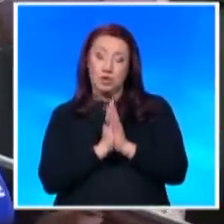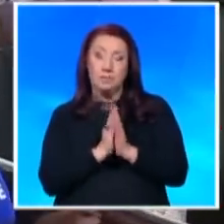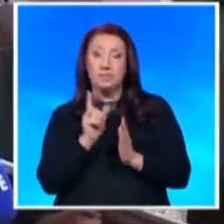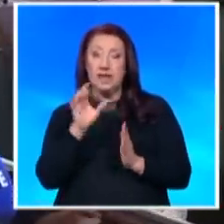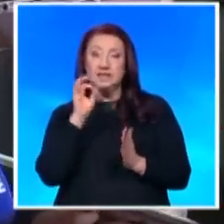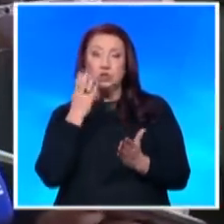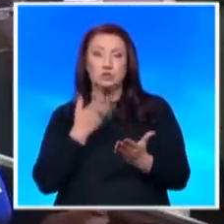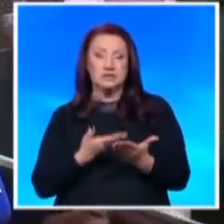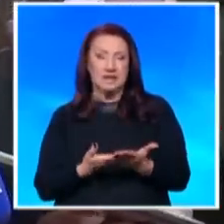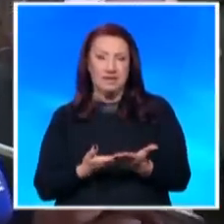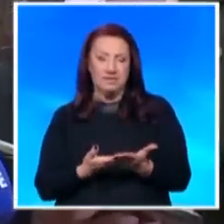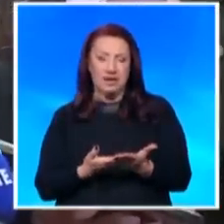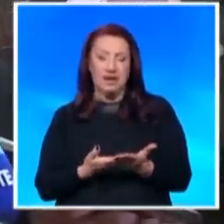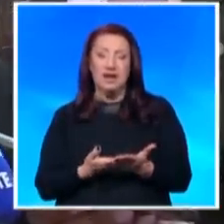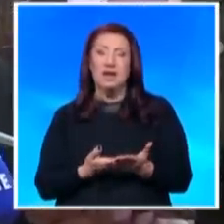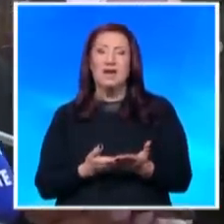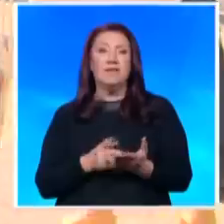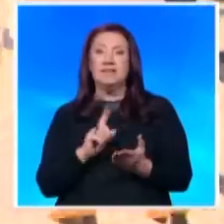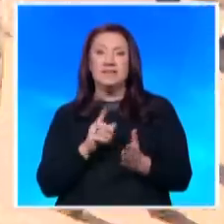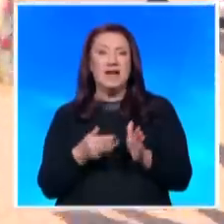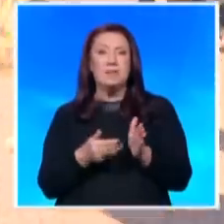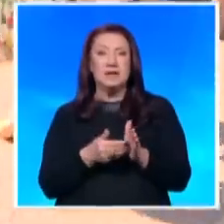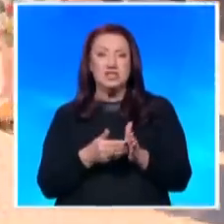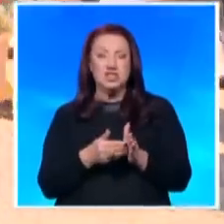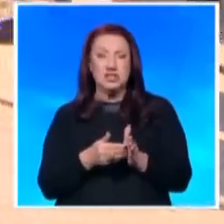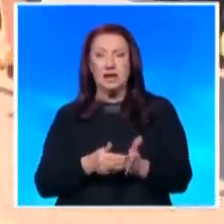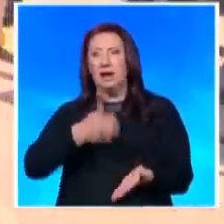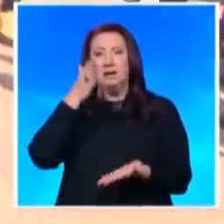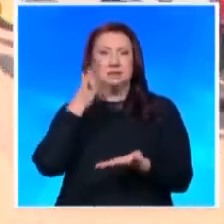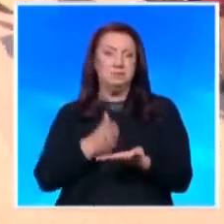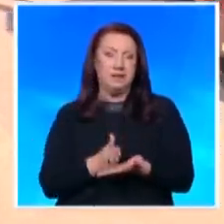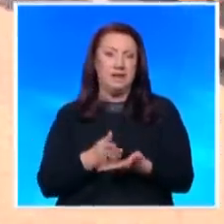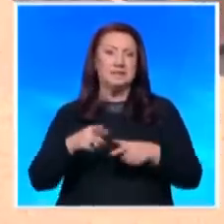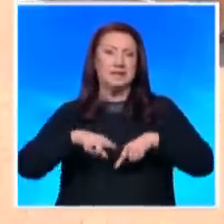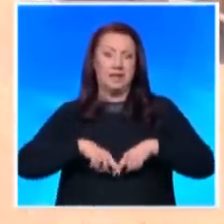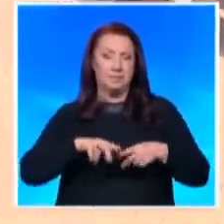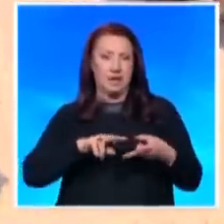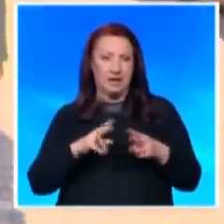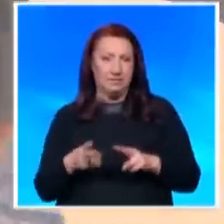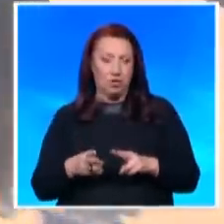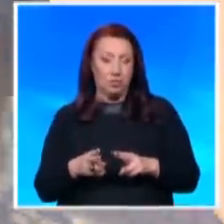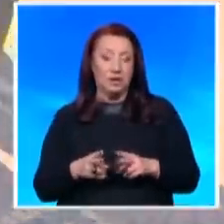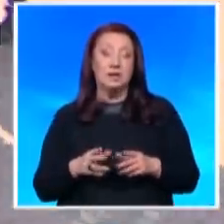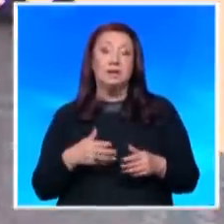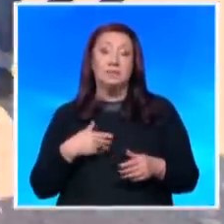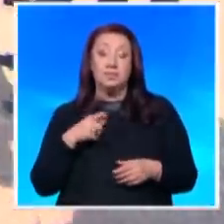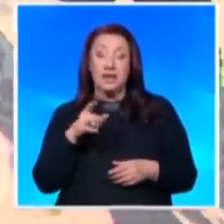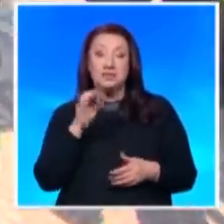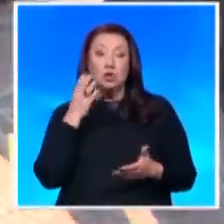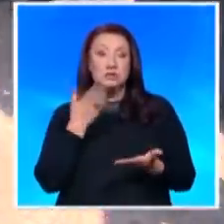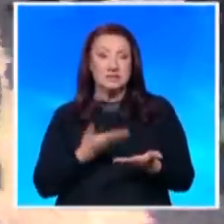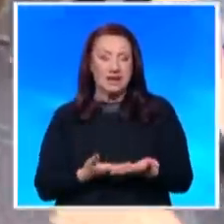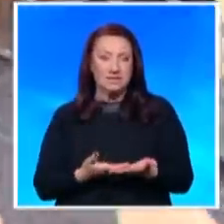за това до тук да се спре с съдебната реформа. Да не стане така, че с тази оставка и с нейното много бързо